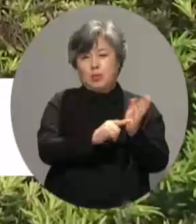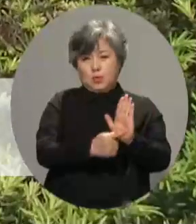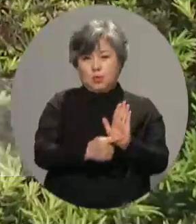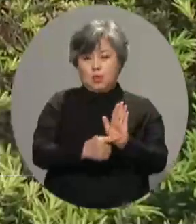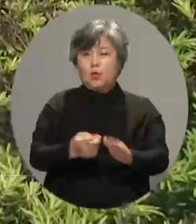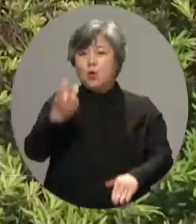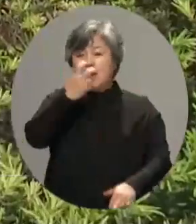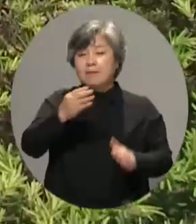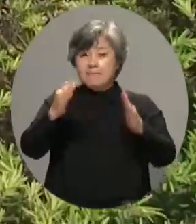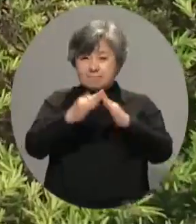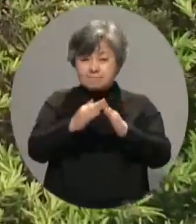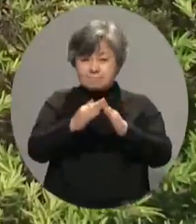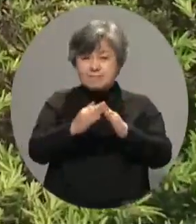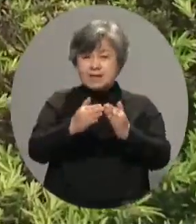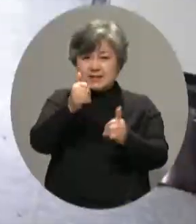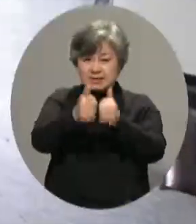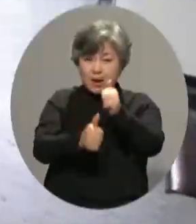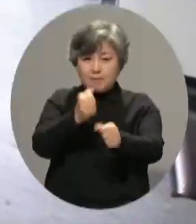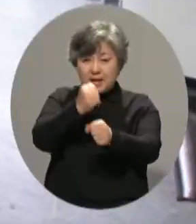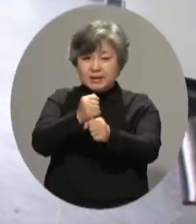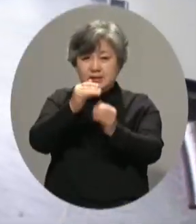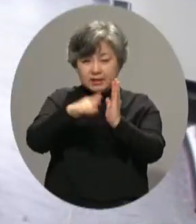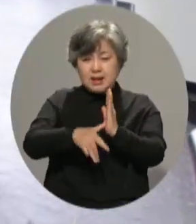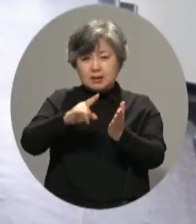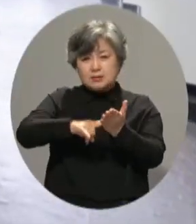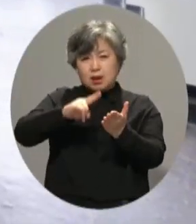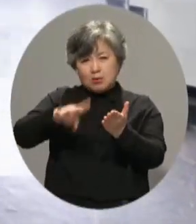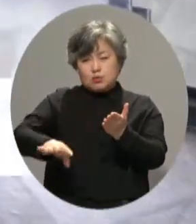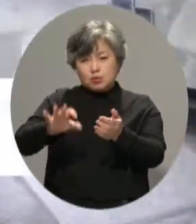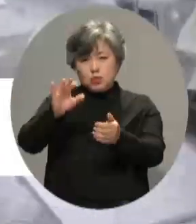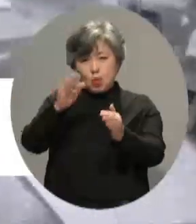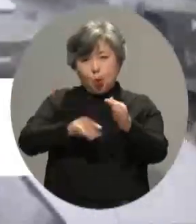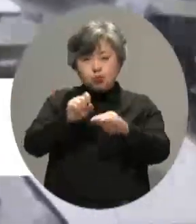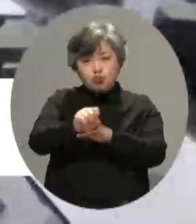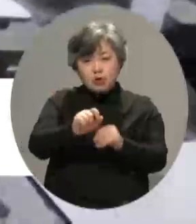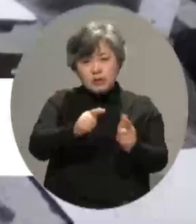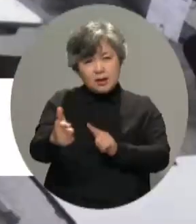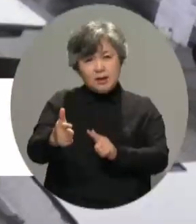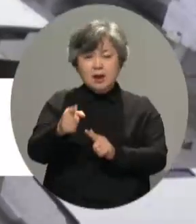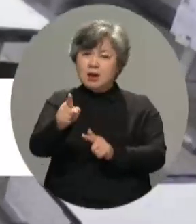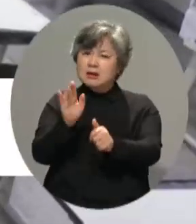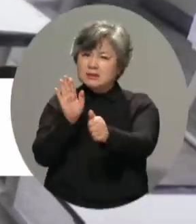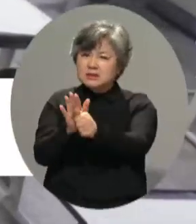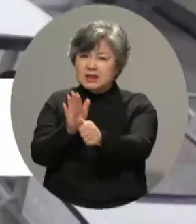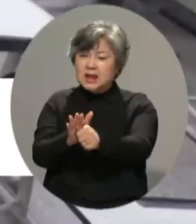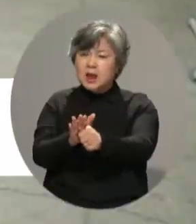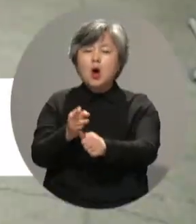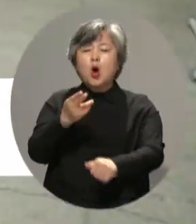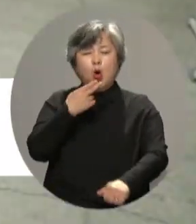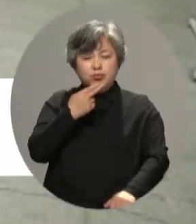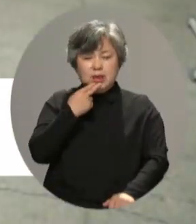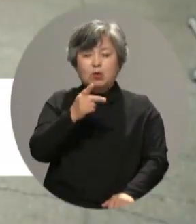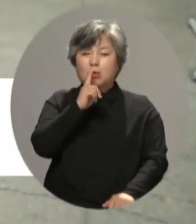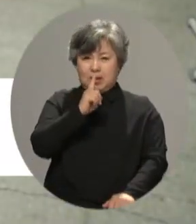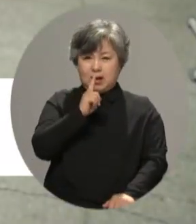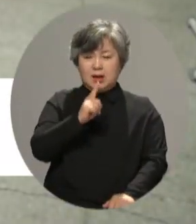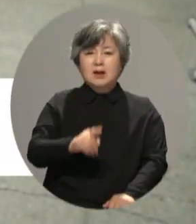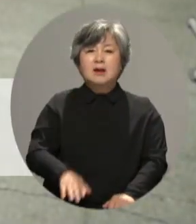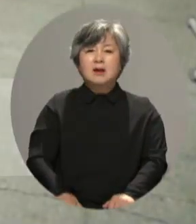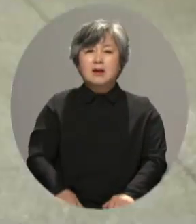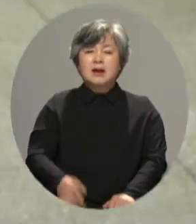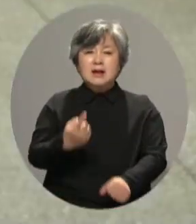감사원은 출제 과정에서 전현직 세무공무원 에게 특혜를 주기 위한 난이도 조작은 없었다 고 결론 내렸습니다